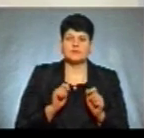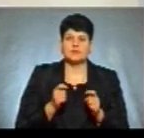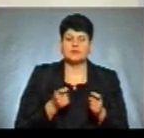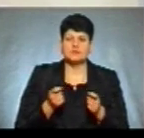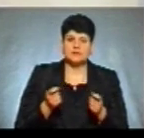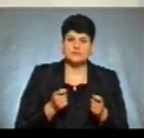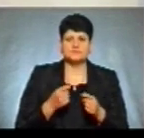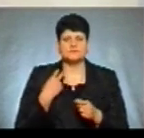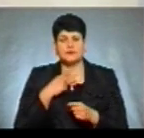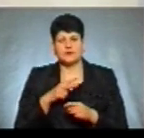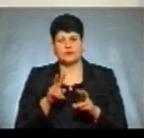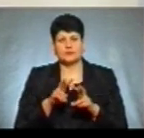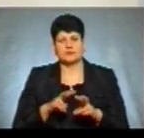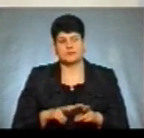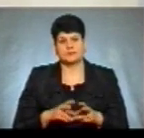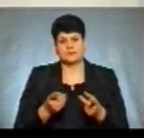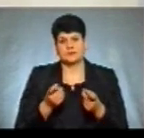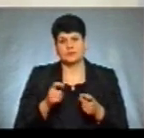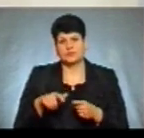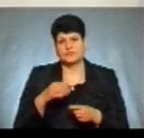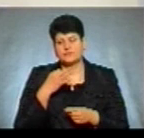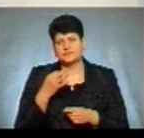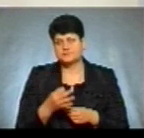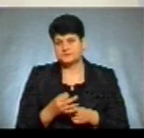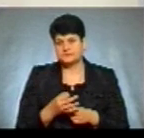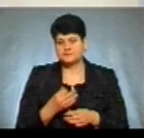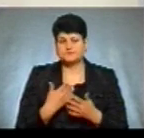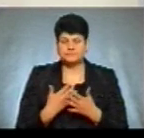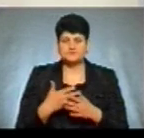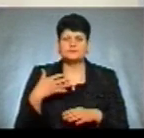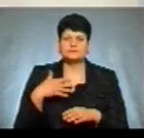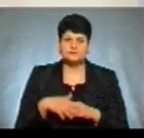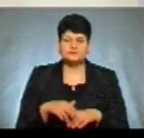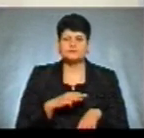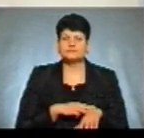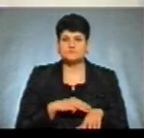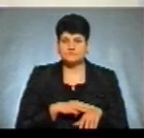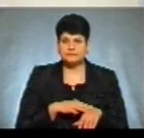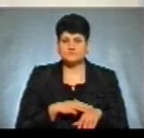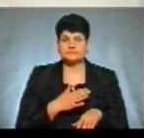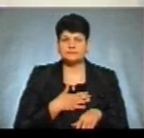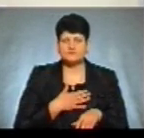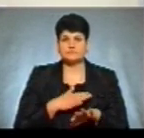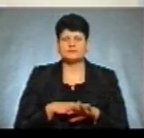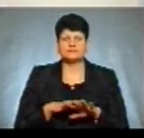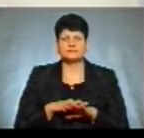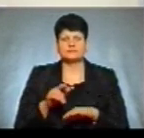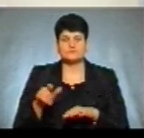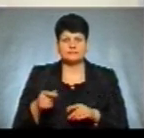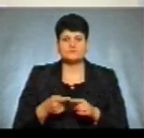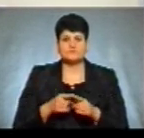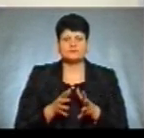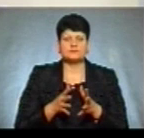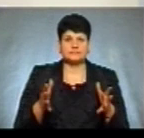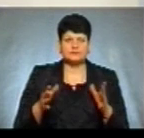і притягувати людей до відповідальності. Тобто розуміння поліції і нашого населення – це